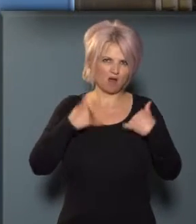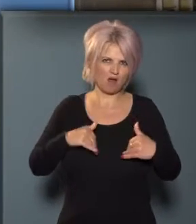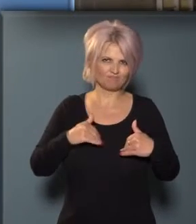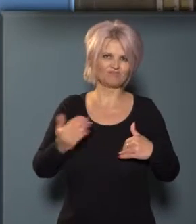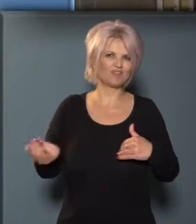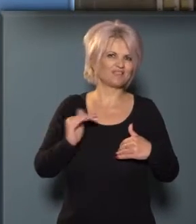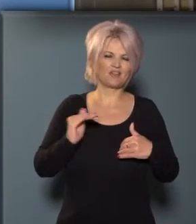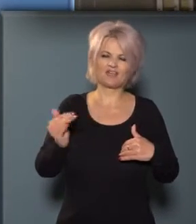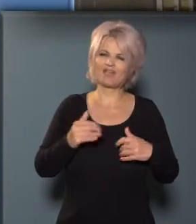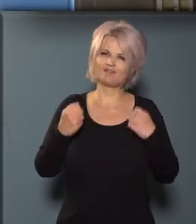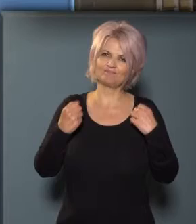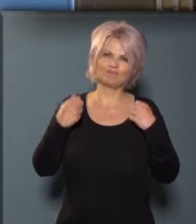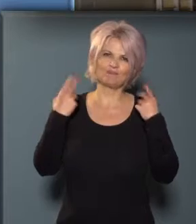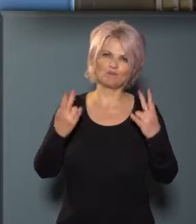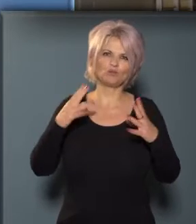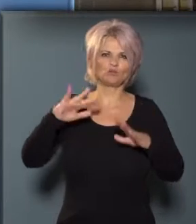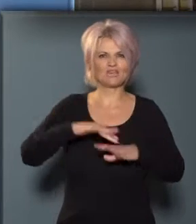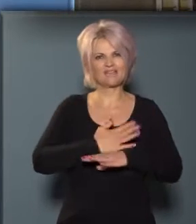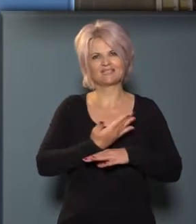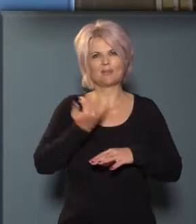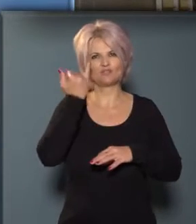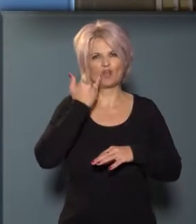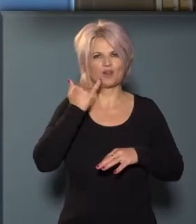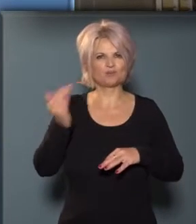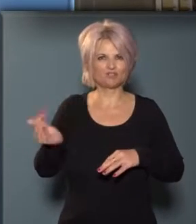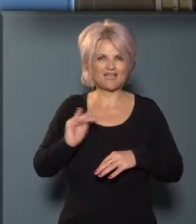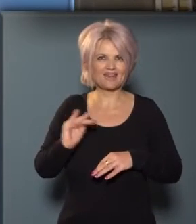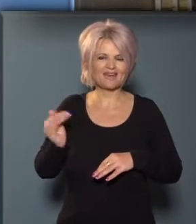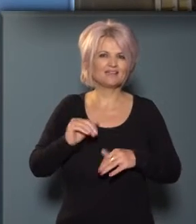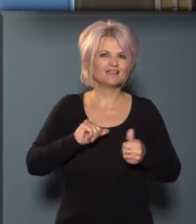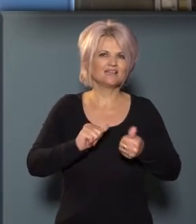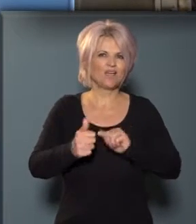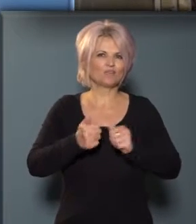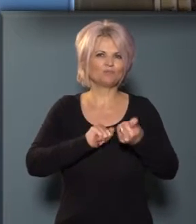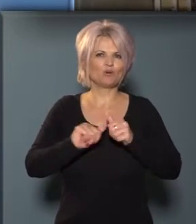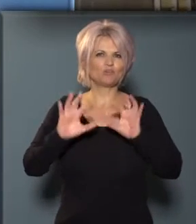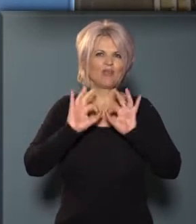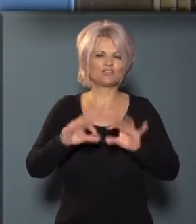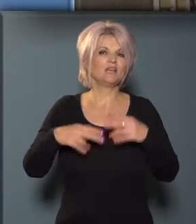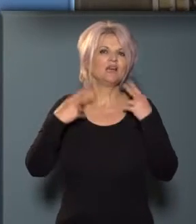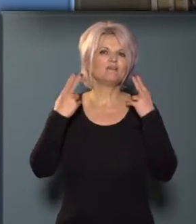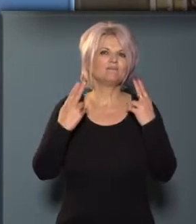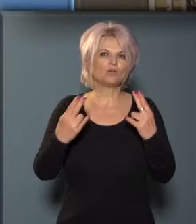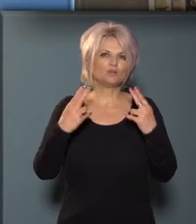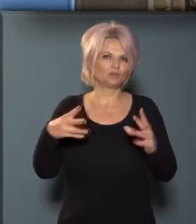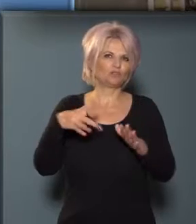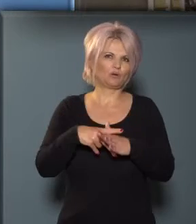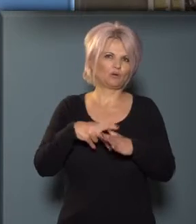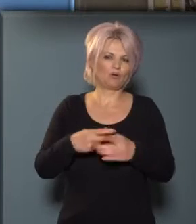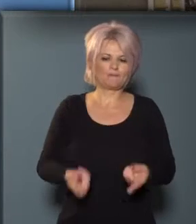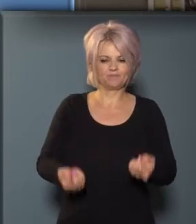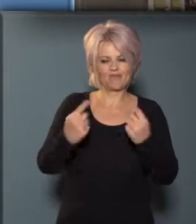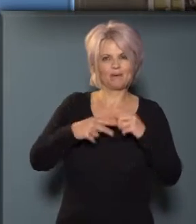azok megfizethetetlenül érzelmesek, aranyosak. A sportolást az egyik legfontosabb dolognak tartom, mert hiszen ebből